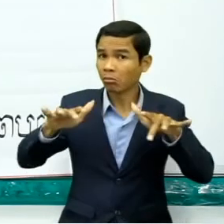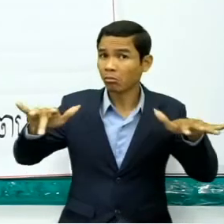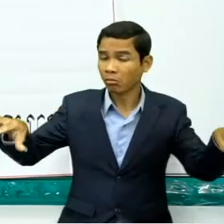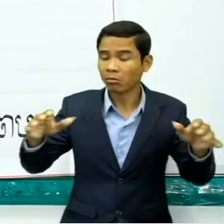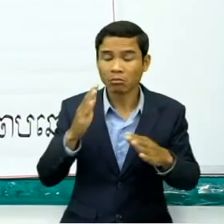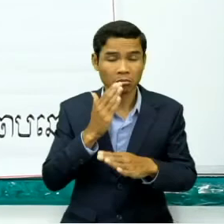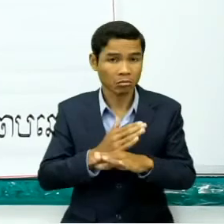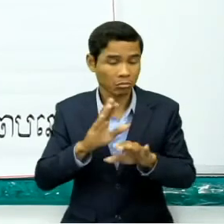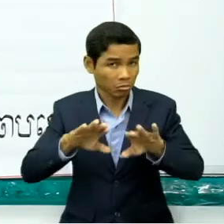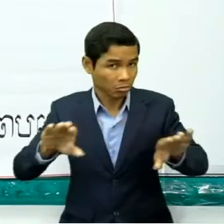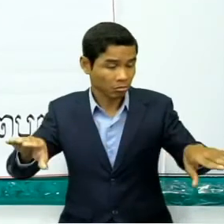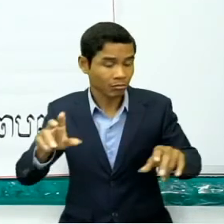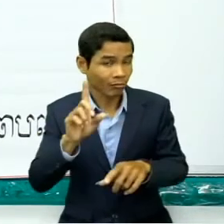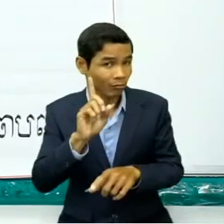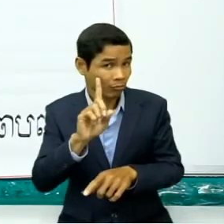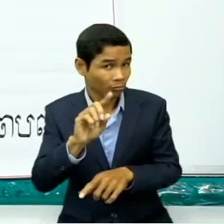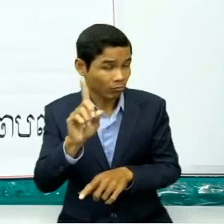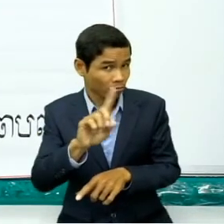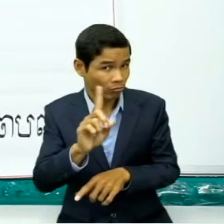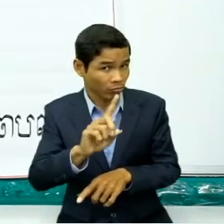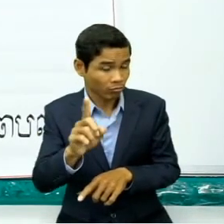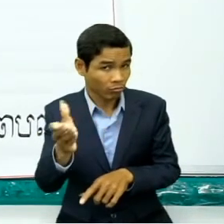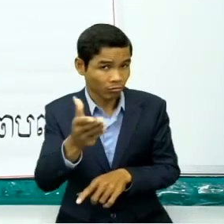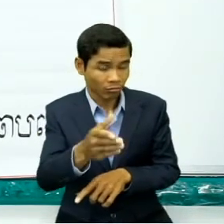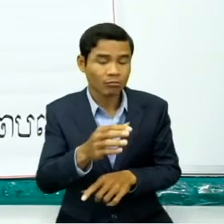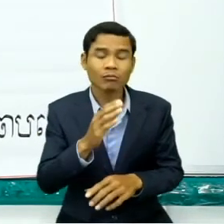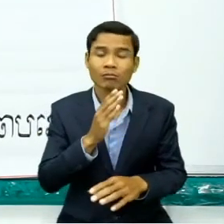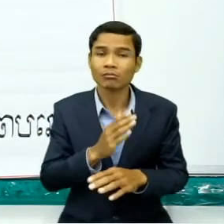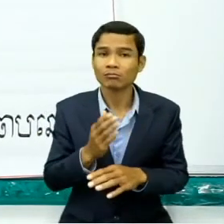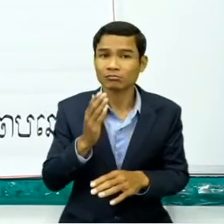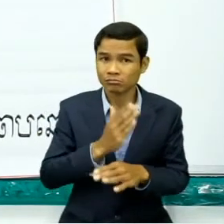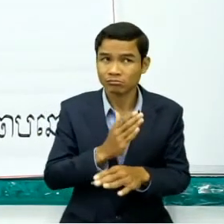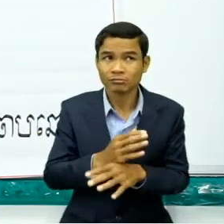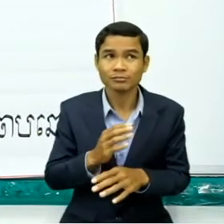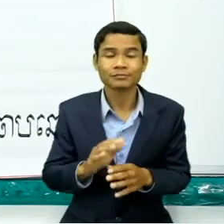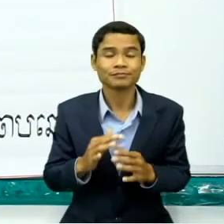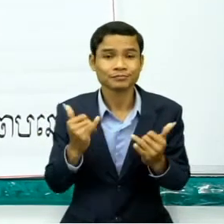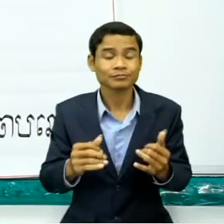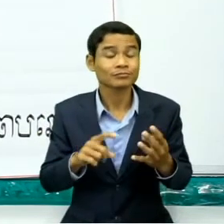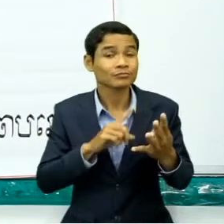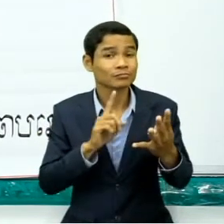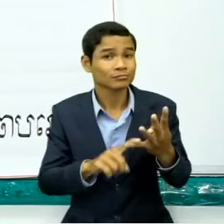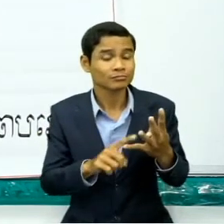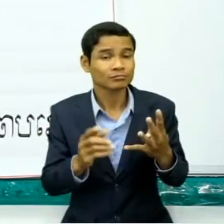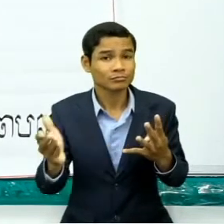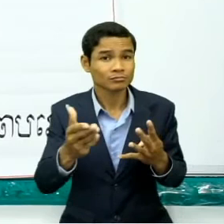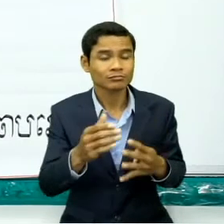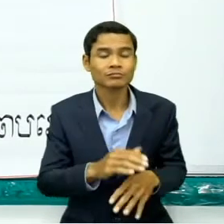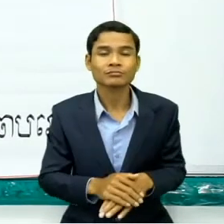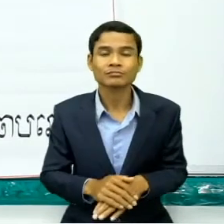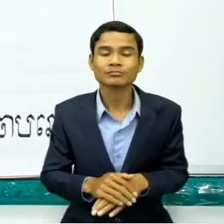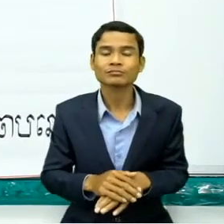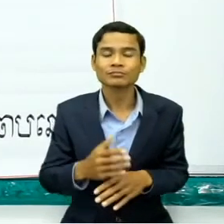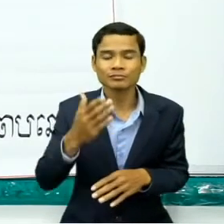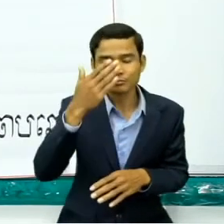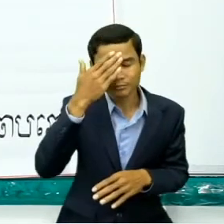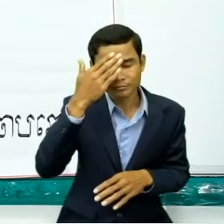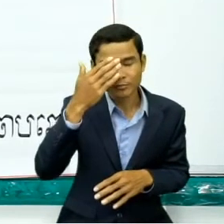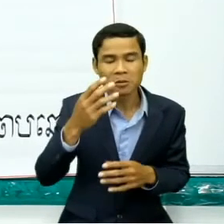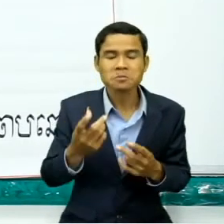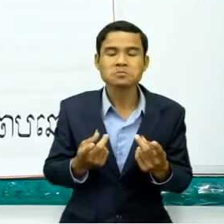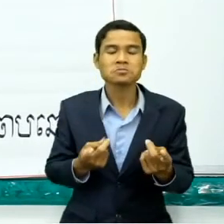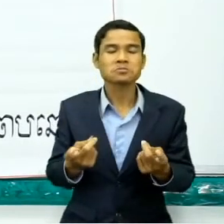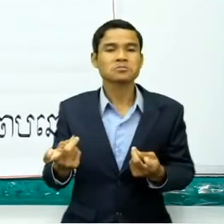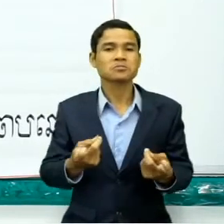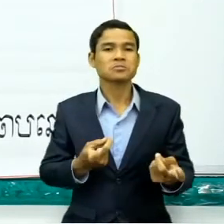phleng tì. Ở con này lại nè, cổ nơ miên mũi xin nụa tiết. Chà, ta ca phleng phleng nôm ai